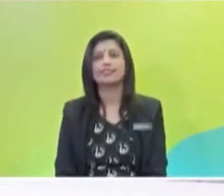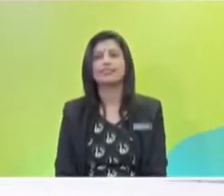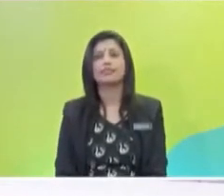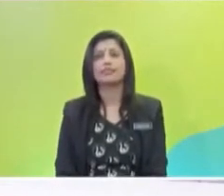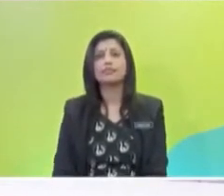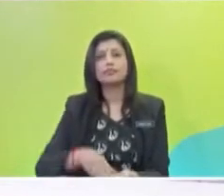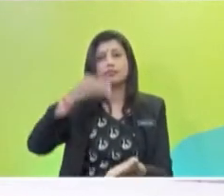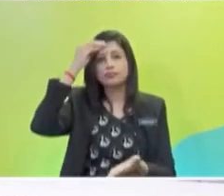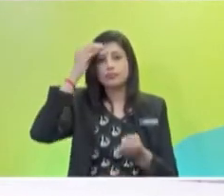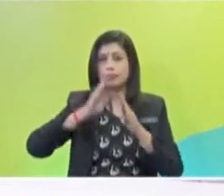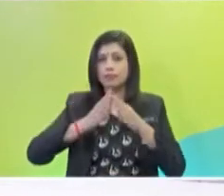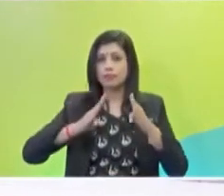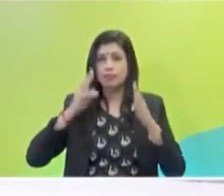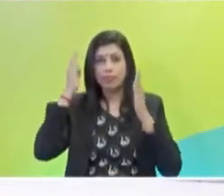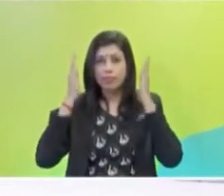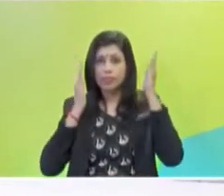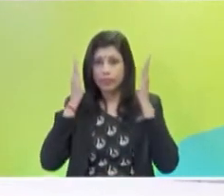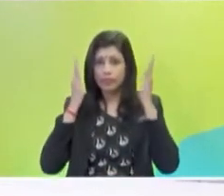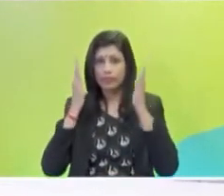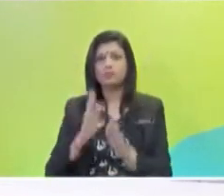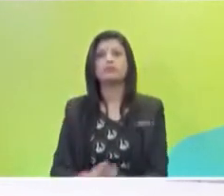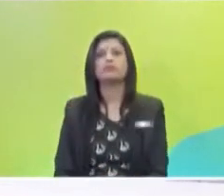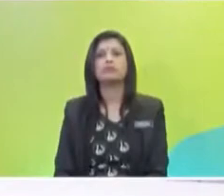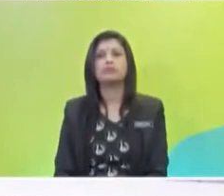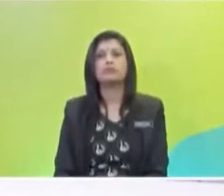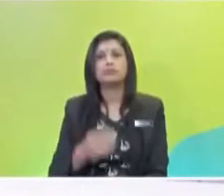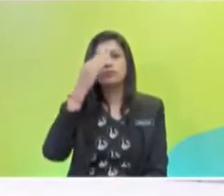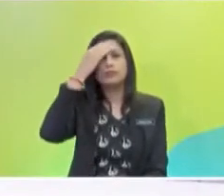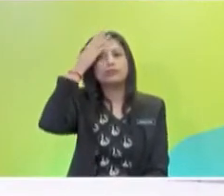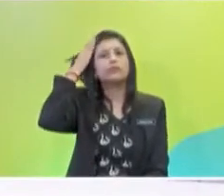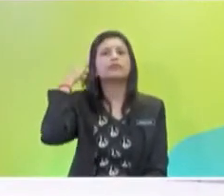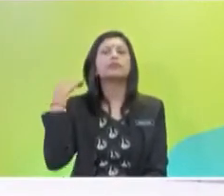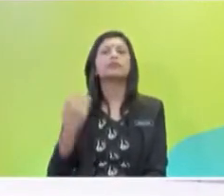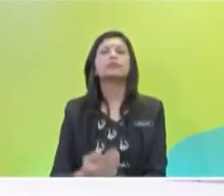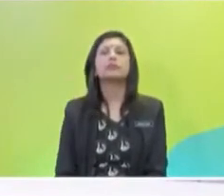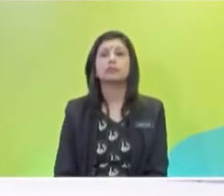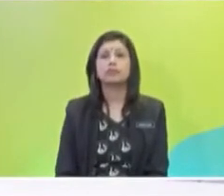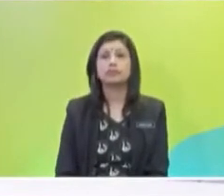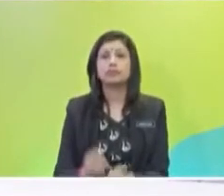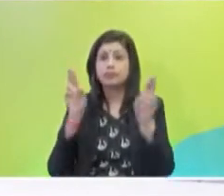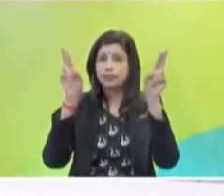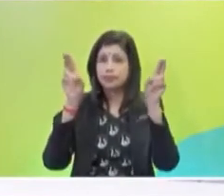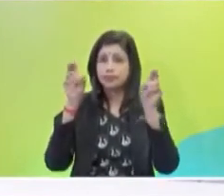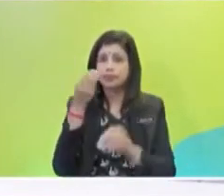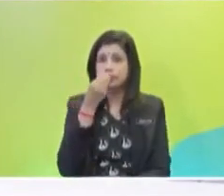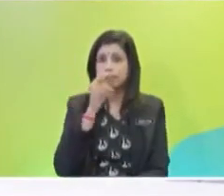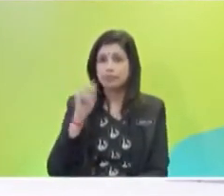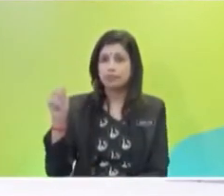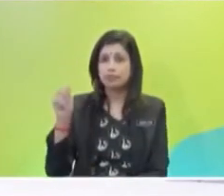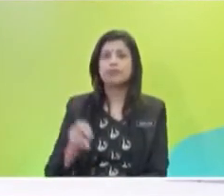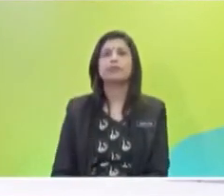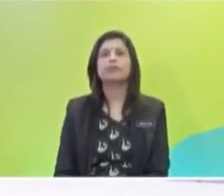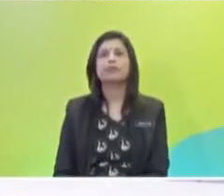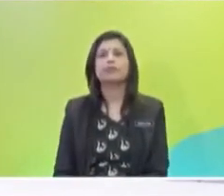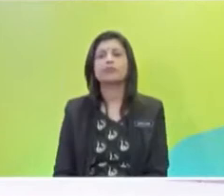Melayu, topik makanan, untuk subtopik kita ialah perkataan KV tambah KVK. Dan